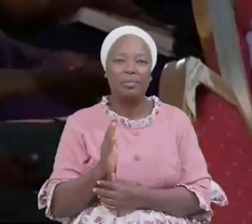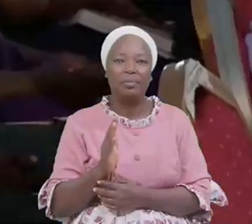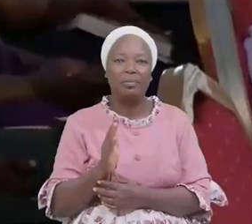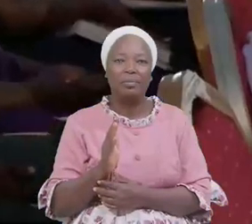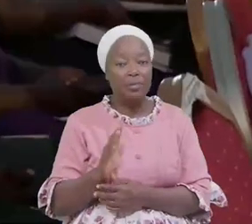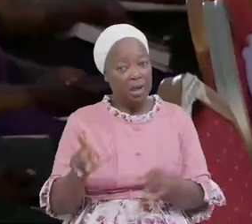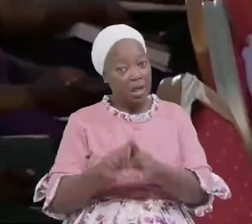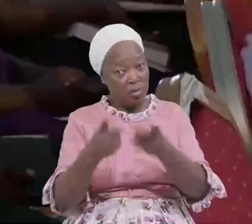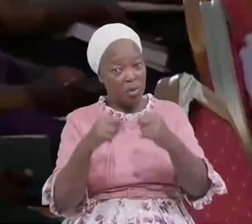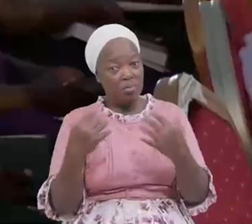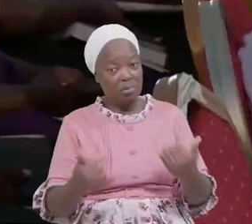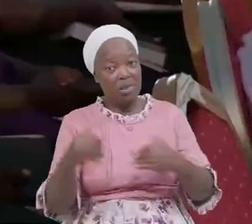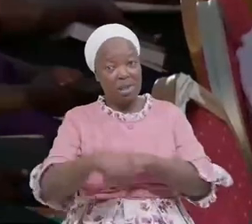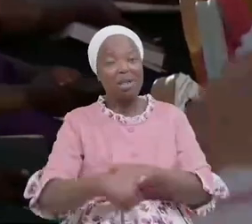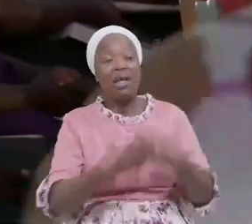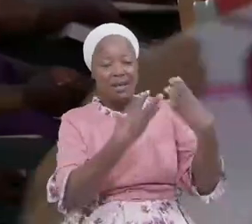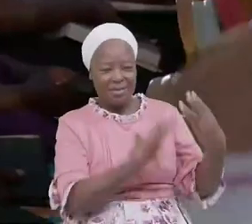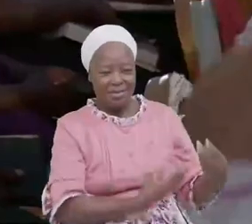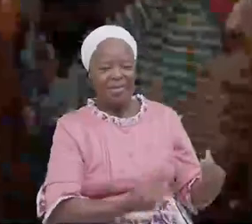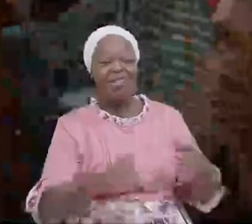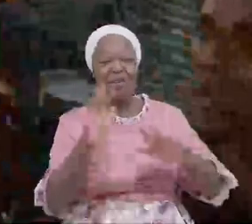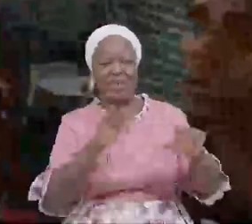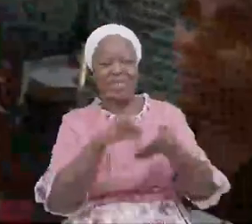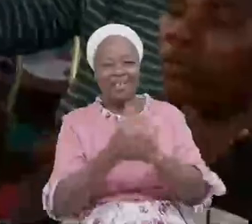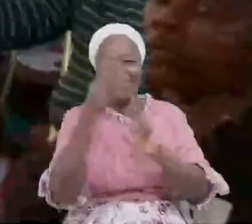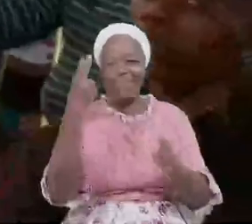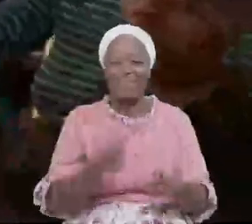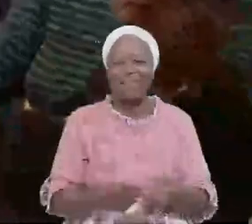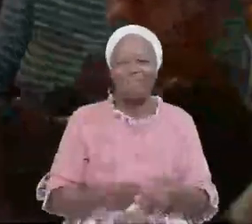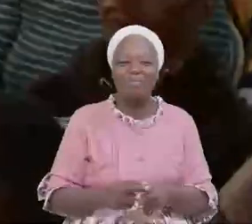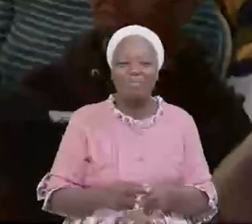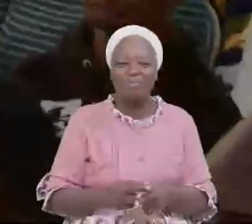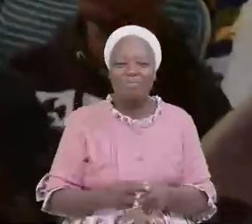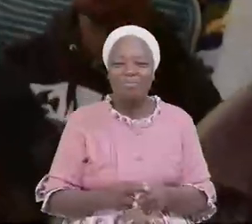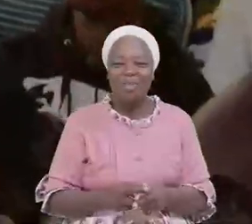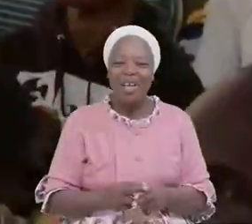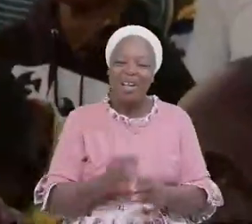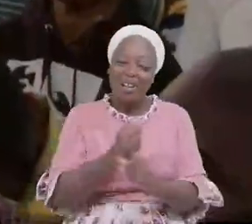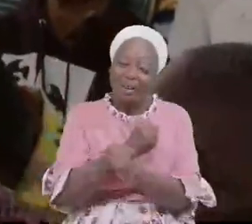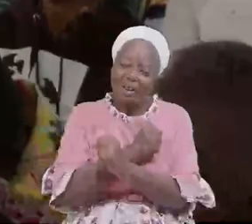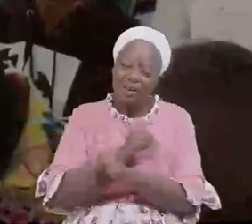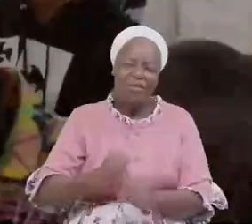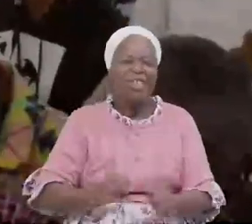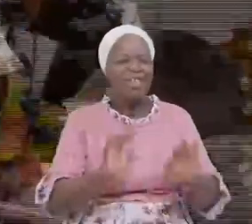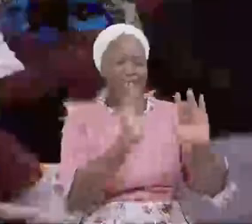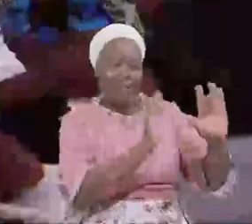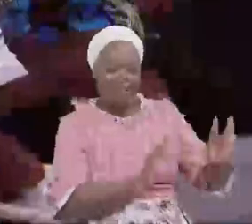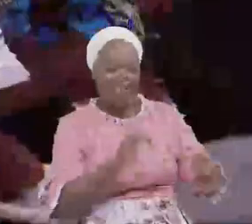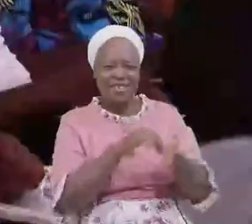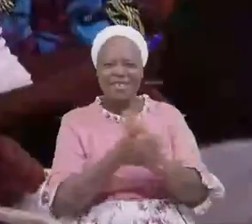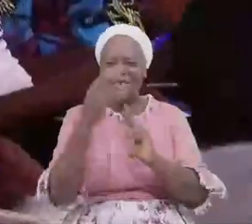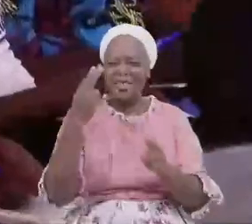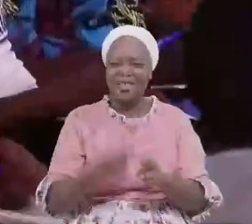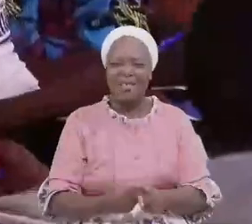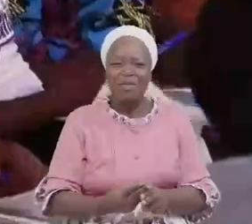C'est des entrailles de miséricorde. Comme tu viens, c'est une miséricorde tendre de la part du Seigneur. Une miséricorde